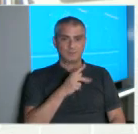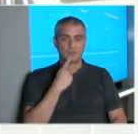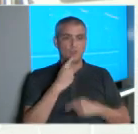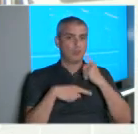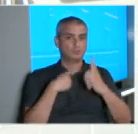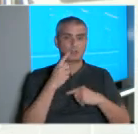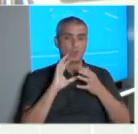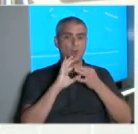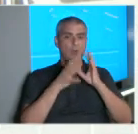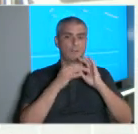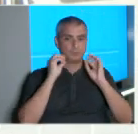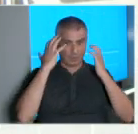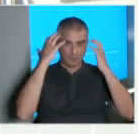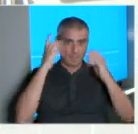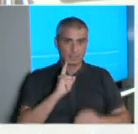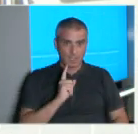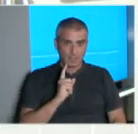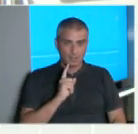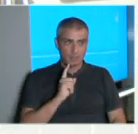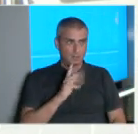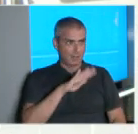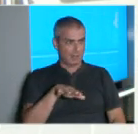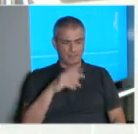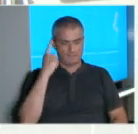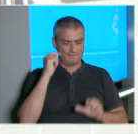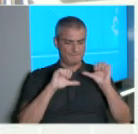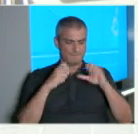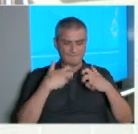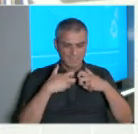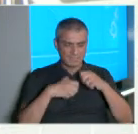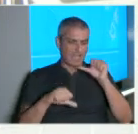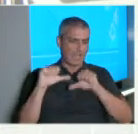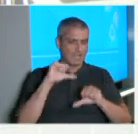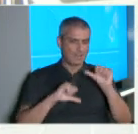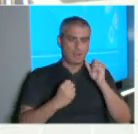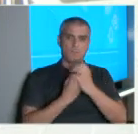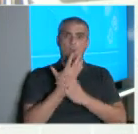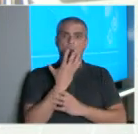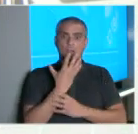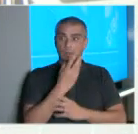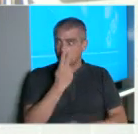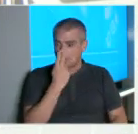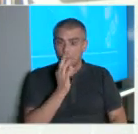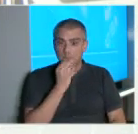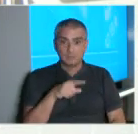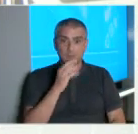שנה אולימפיאדה של המדע. ילדים בפיזיקה, בכימיה, בביולוגיה. אתה רואה